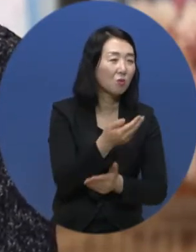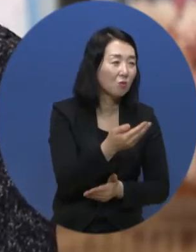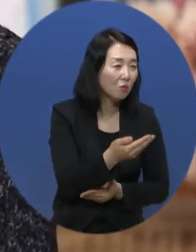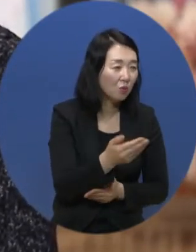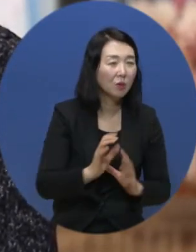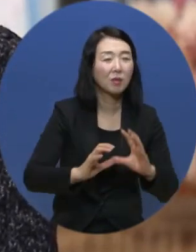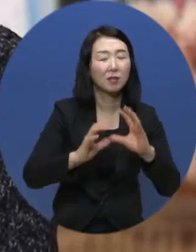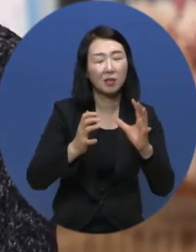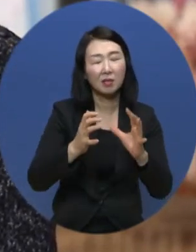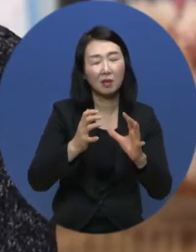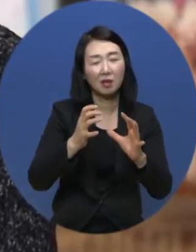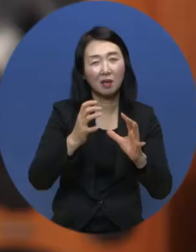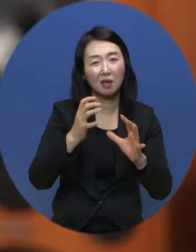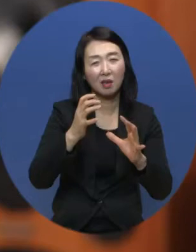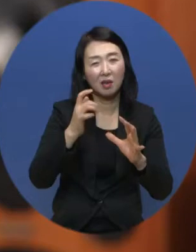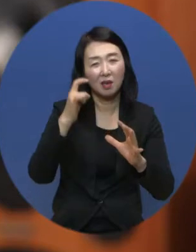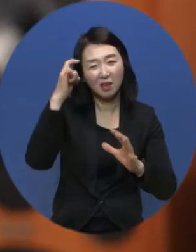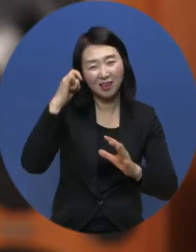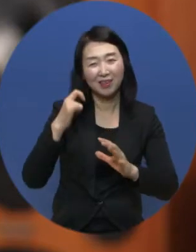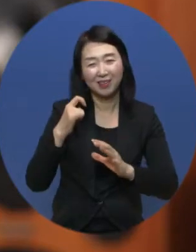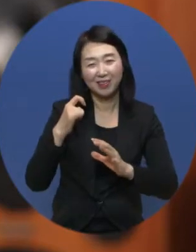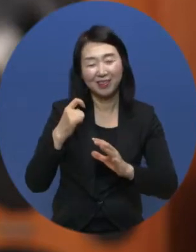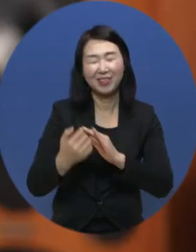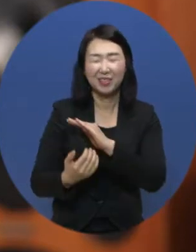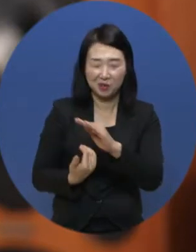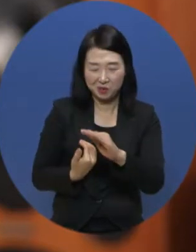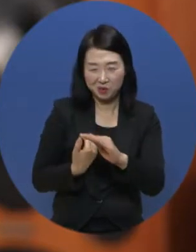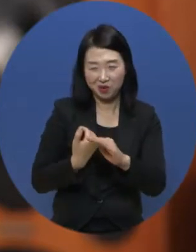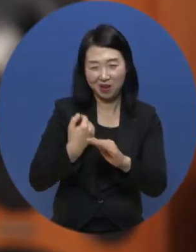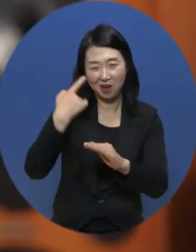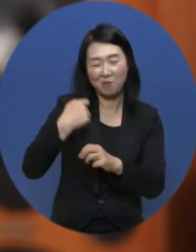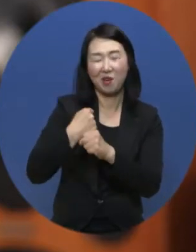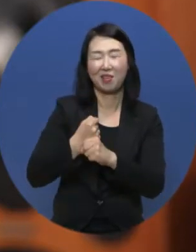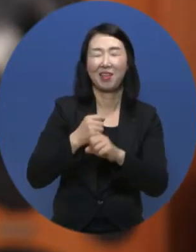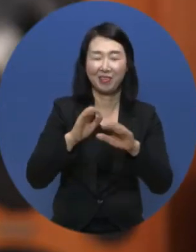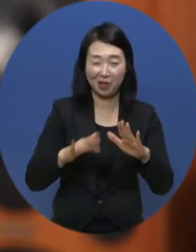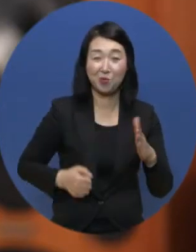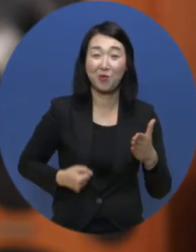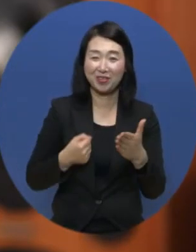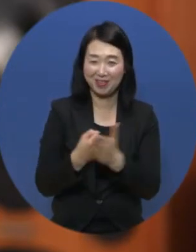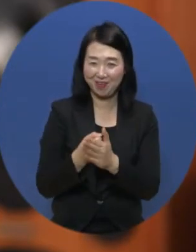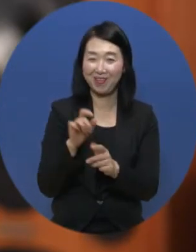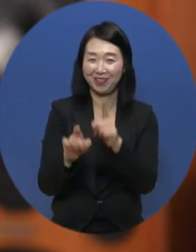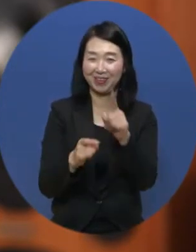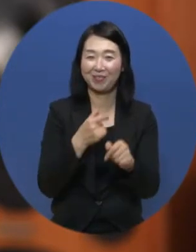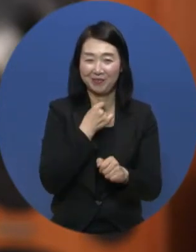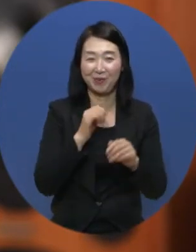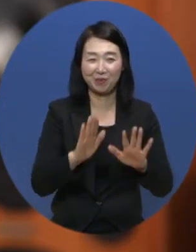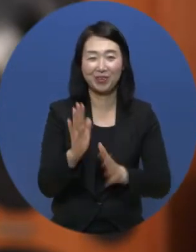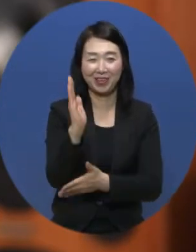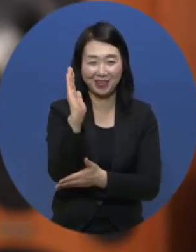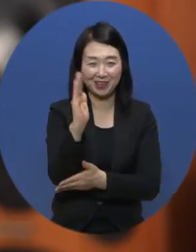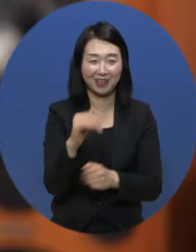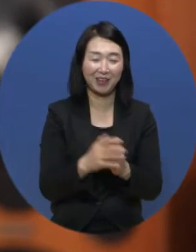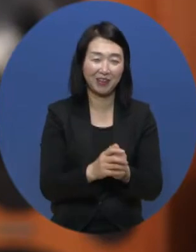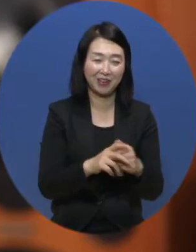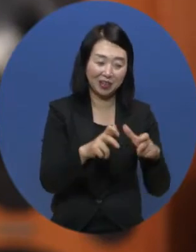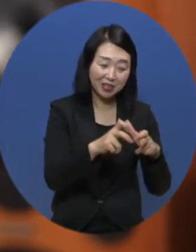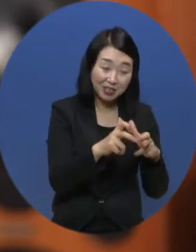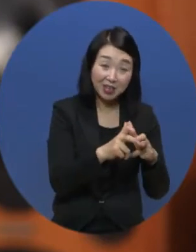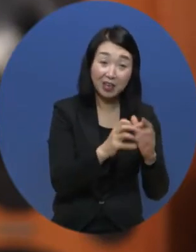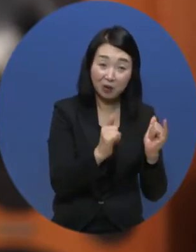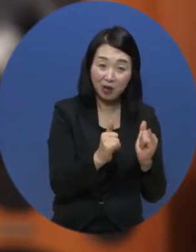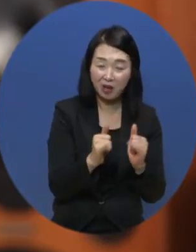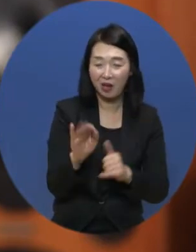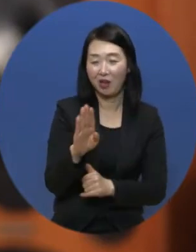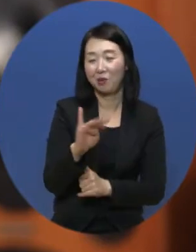선입견과 편견에 저는 오늘 또 한 번 용기를 내어 다가가 보려고 합니다. 오늘 제 얘기가 장애와 비장애의